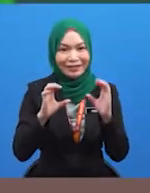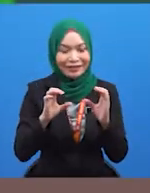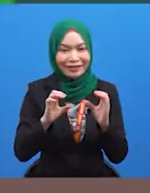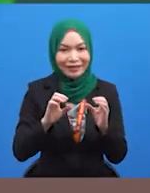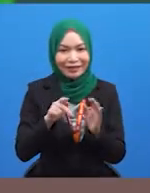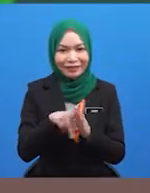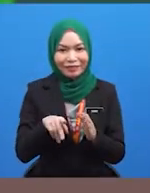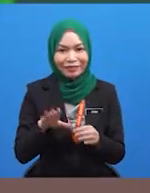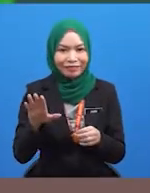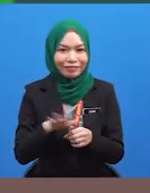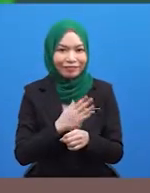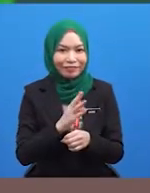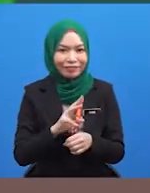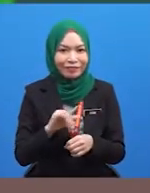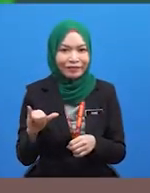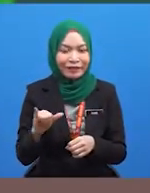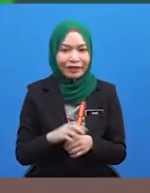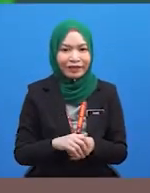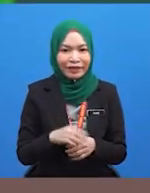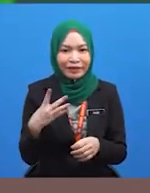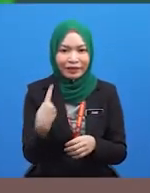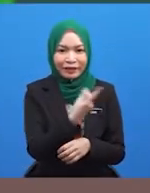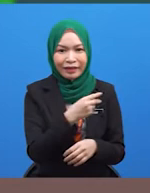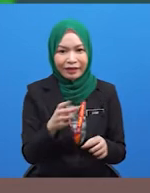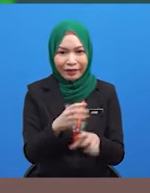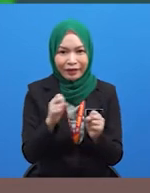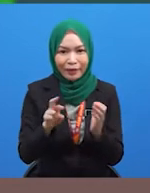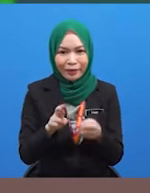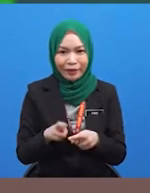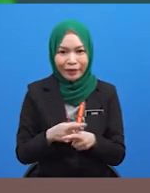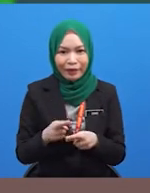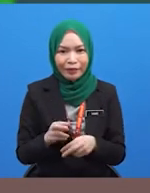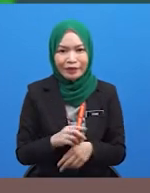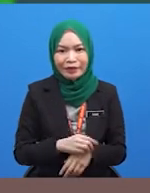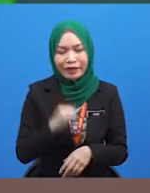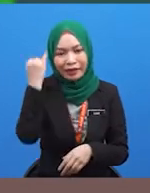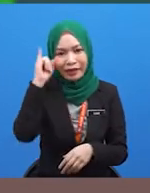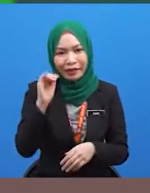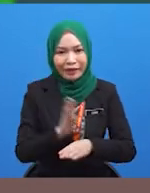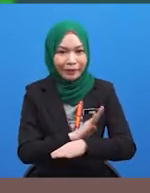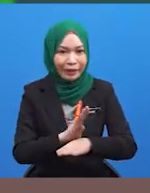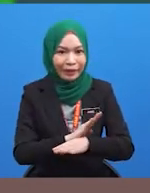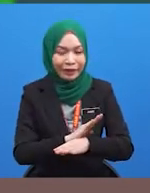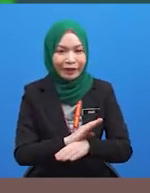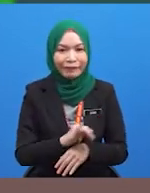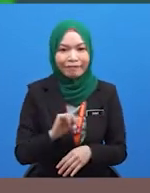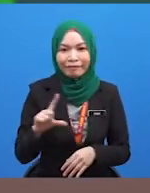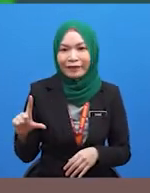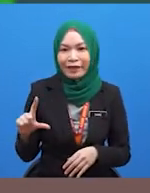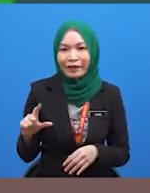Secara keseluruhan, kita dapat rumuskan bahawa sumber idea perniagaan merangkumi